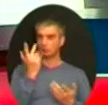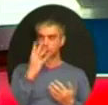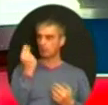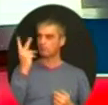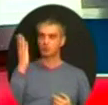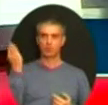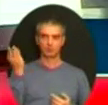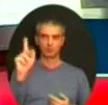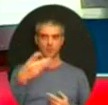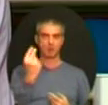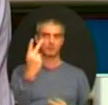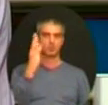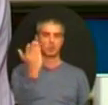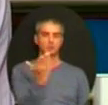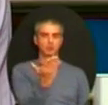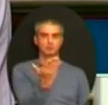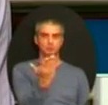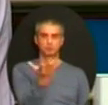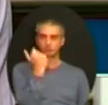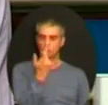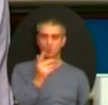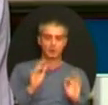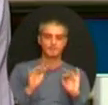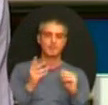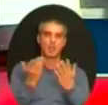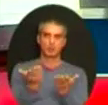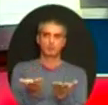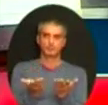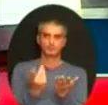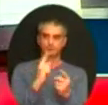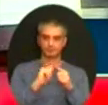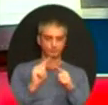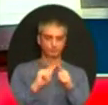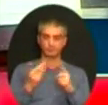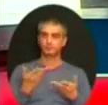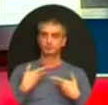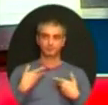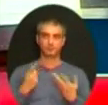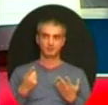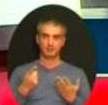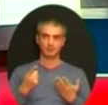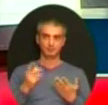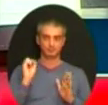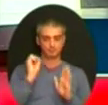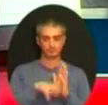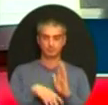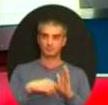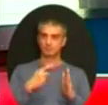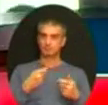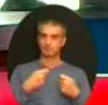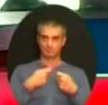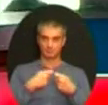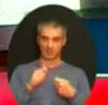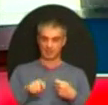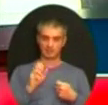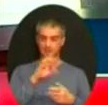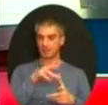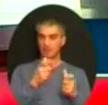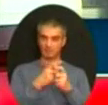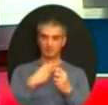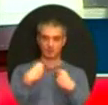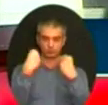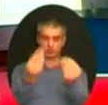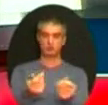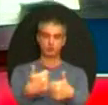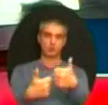יותר, ויש להם גם הרבה יותר. שיקחו את המיליונים שכל חודש מקבלים, לתוך המפלגה, מהכנסת, ויתנו